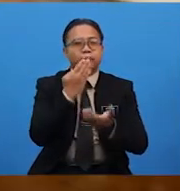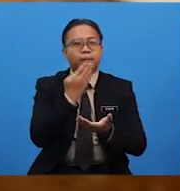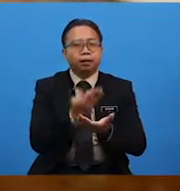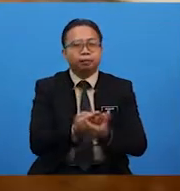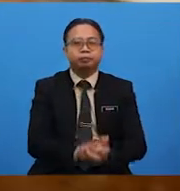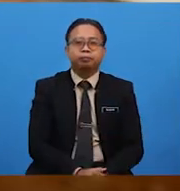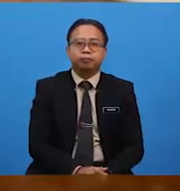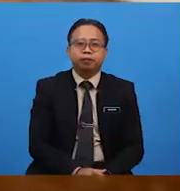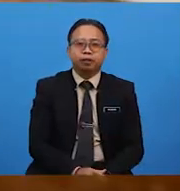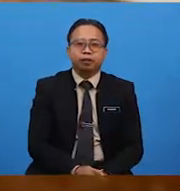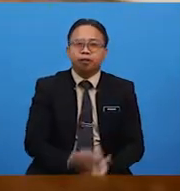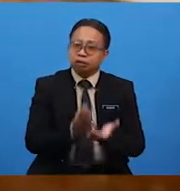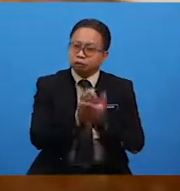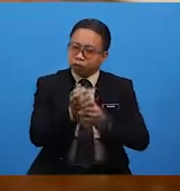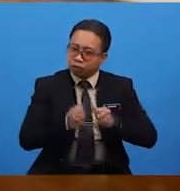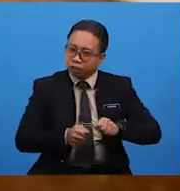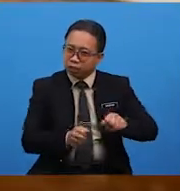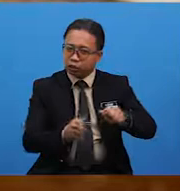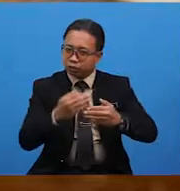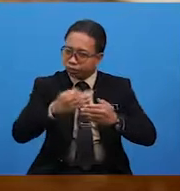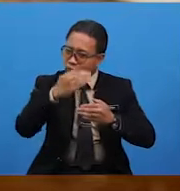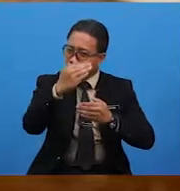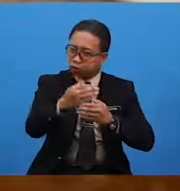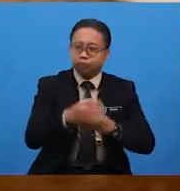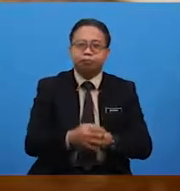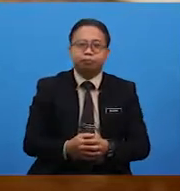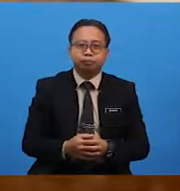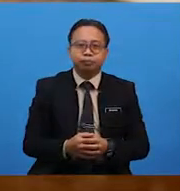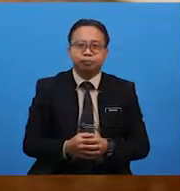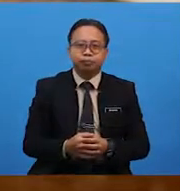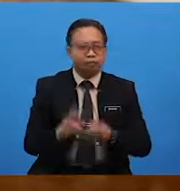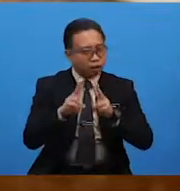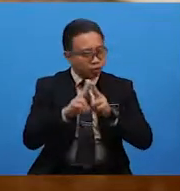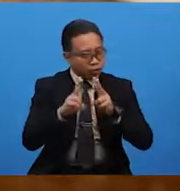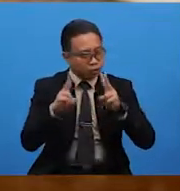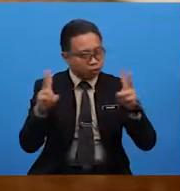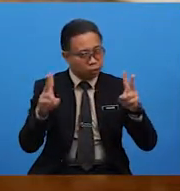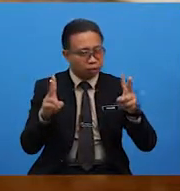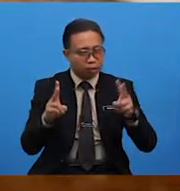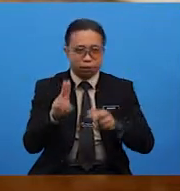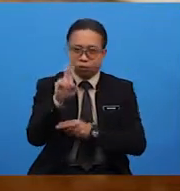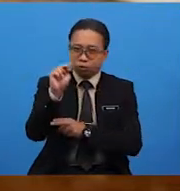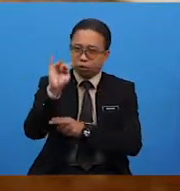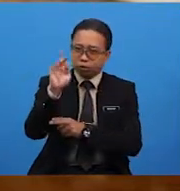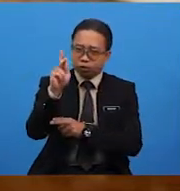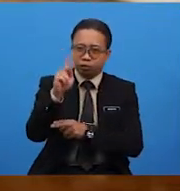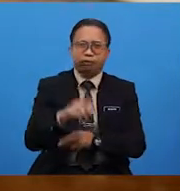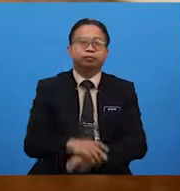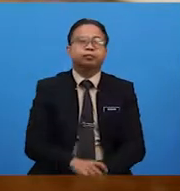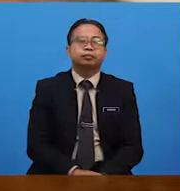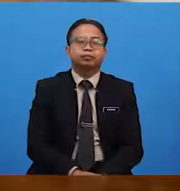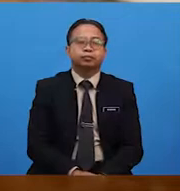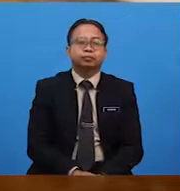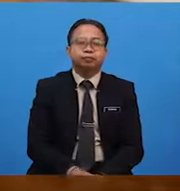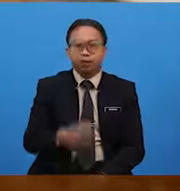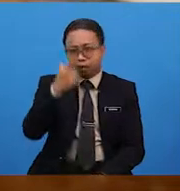melawan kita akan terus kepada aliran yang berikut jadi ini aliran ini sebenarnya sangat sangat unik making